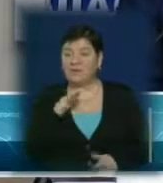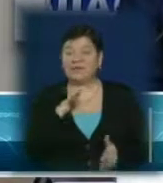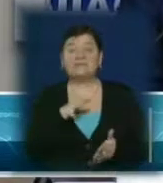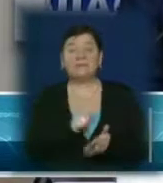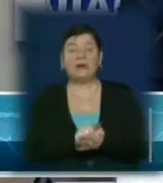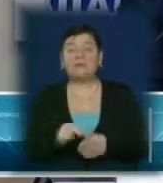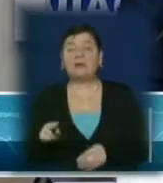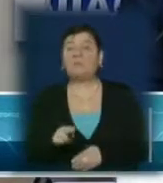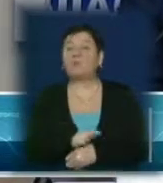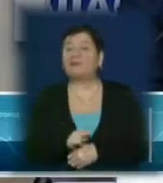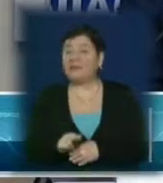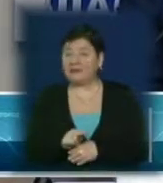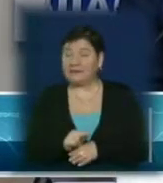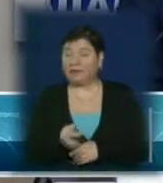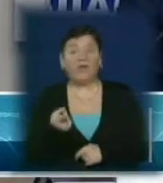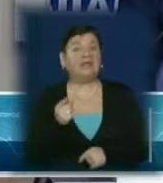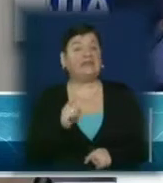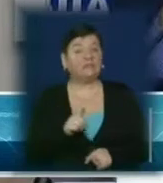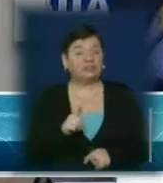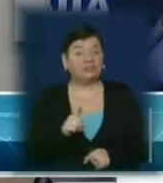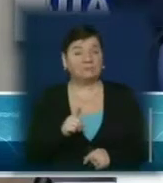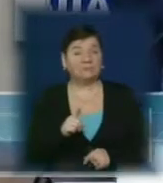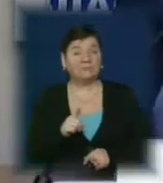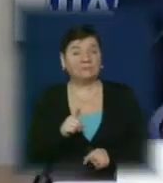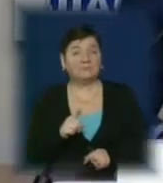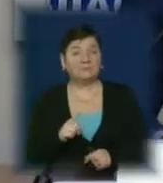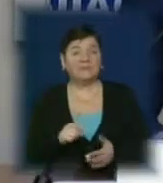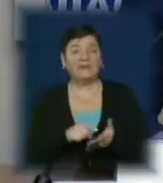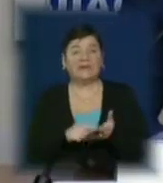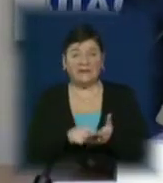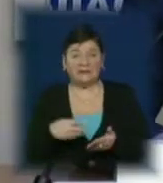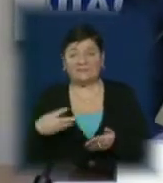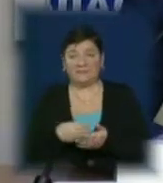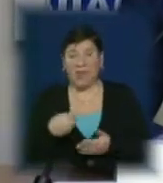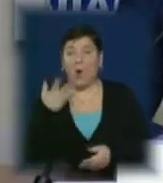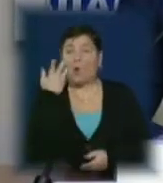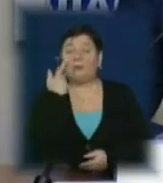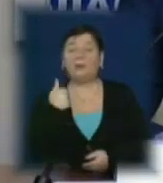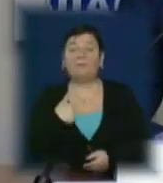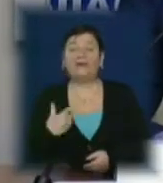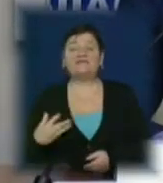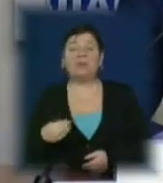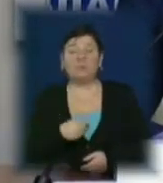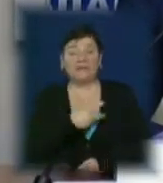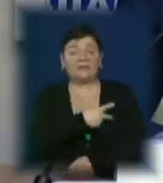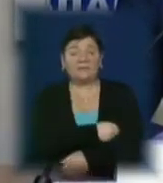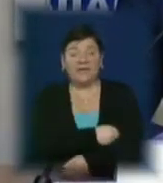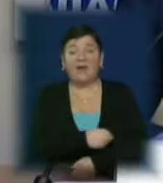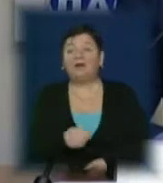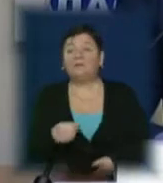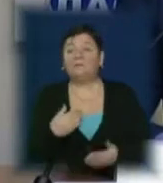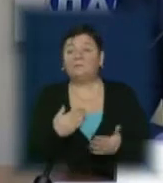займатися профілактикою, ніж лікуванням. Дивіться, якщо у минулому році, коли ми закупляли вакцину, вартість